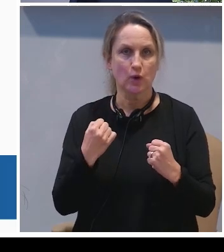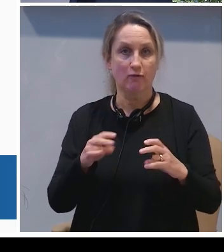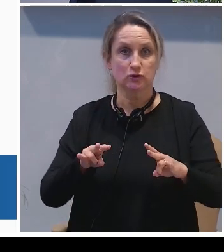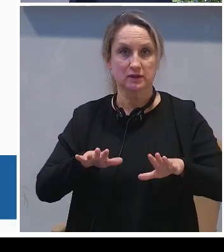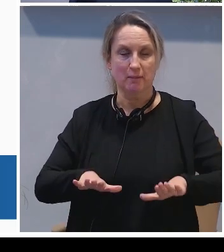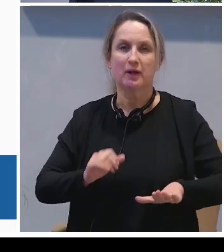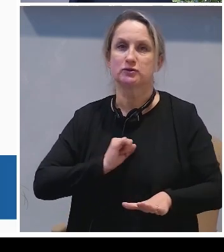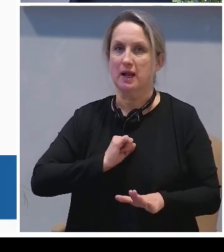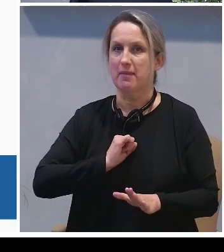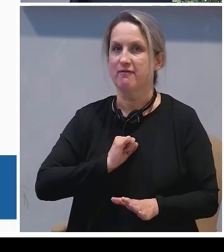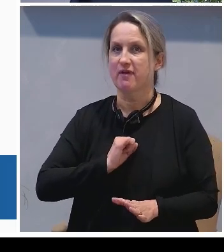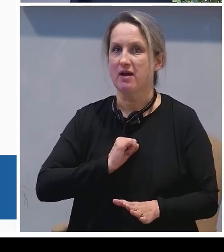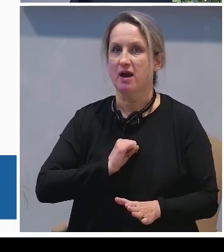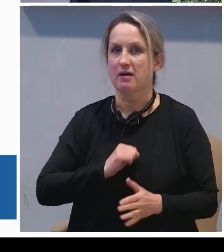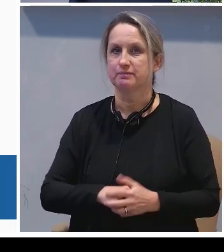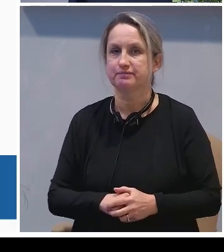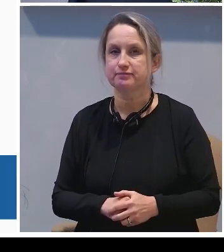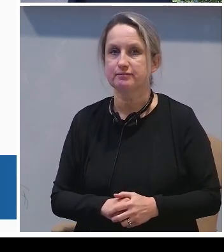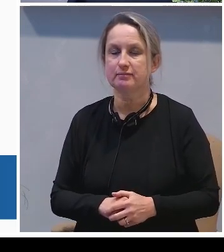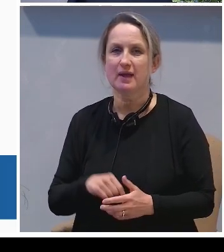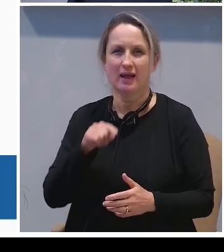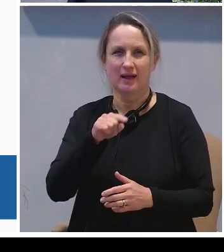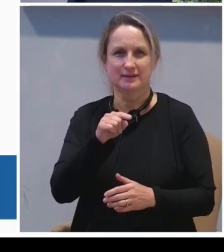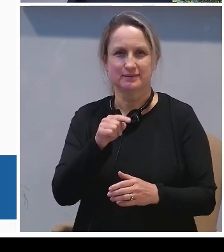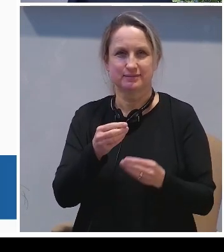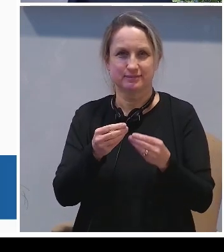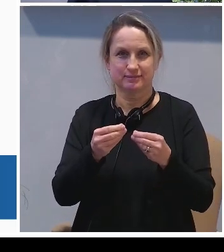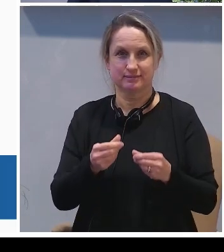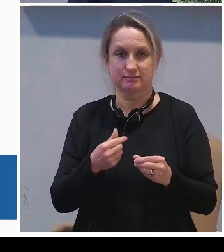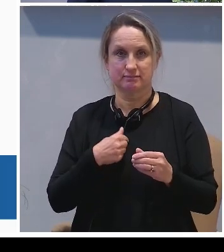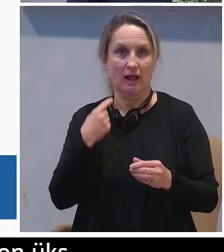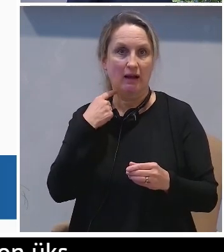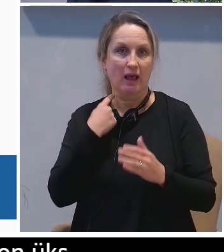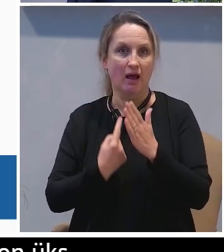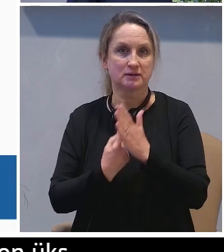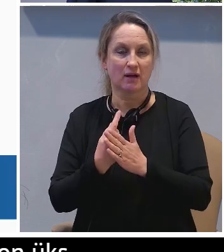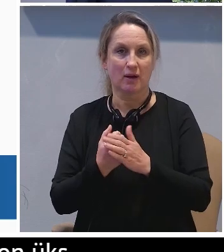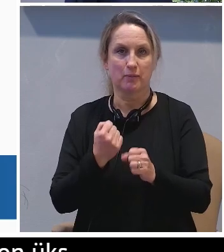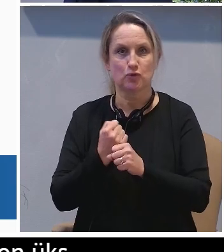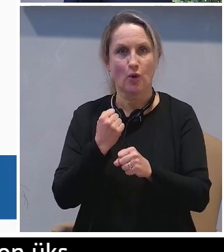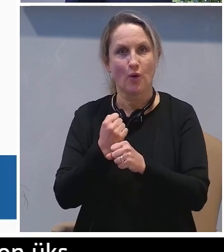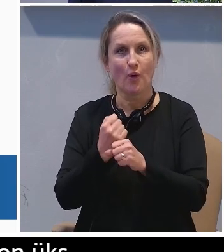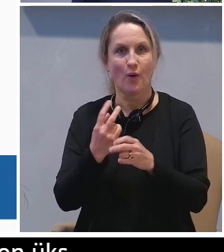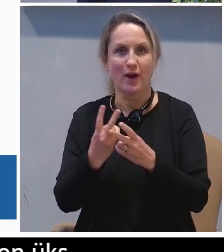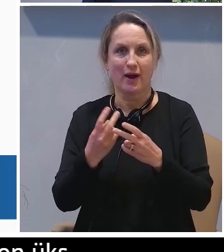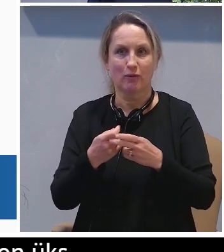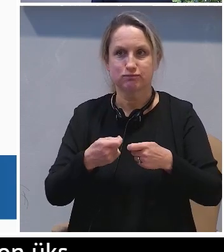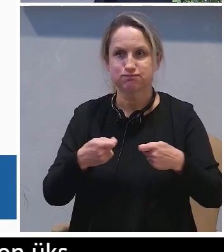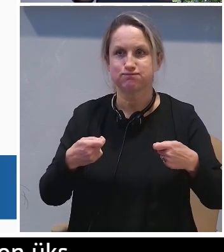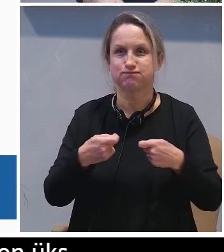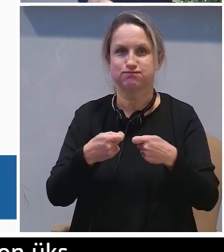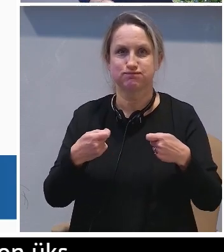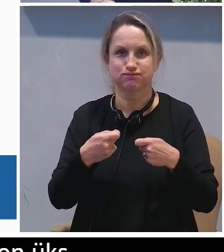hästi system. vaja. Et Its titiin on job see, is to mis paneb ta nagu stabilize the vedu muscle. tööle ja düstrofiin on siis see, mis seda struktuuri